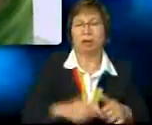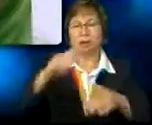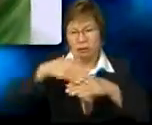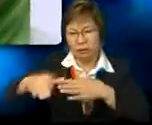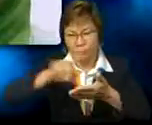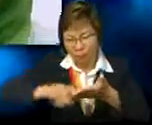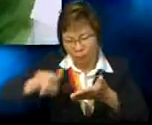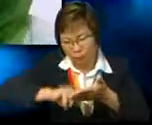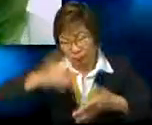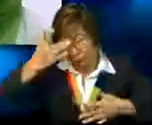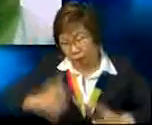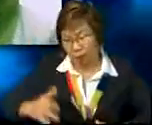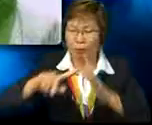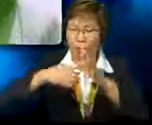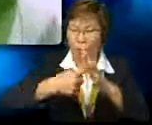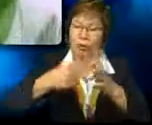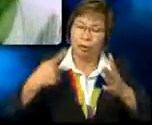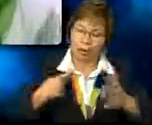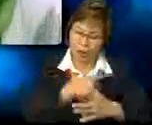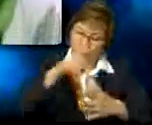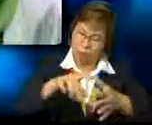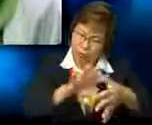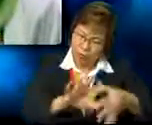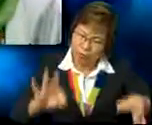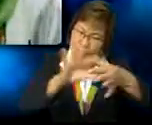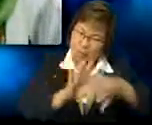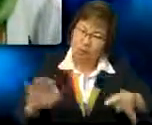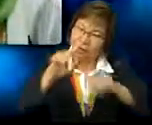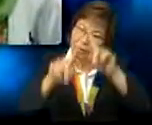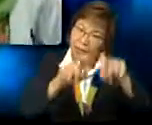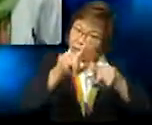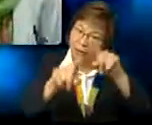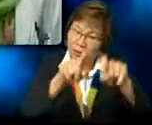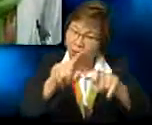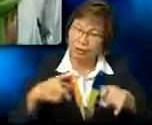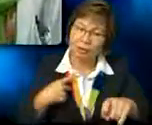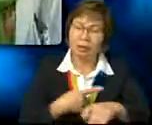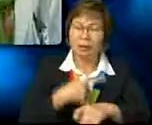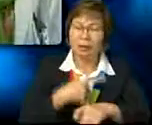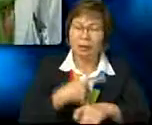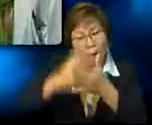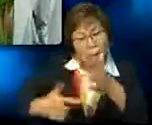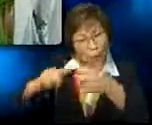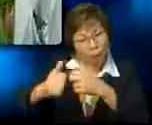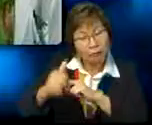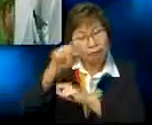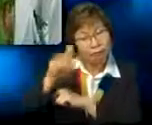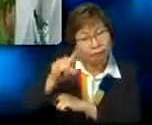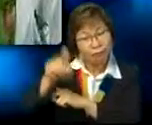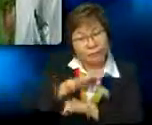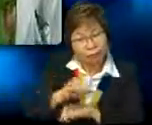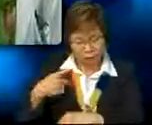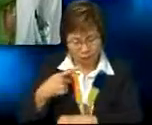periksa pesakit, mula-mula kita kena bercerita, bersoal dengan pesakit. Kita kena tahu apa masalahnya